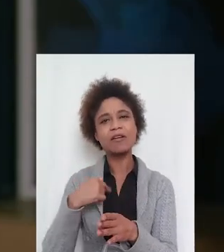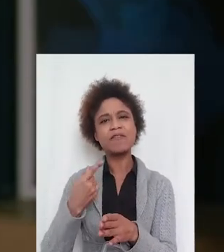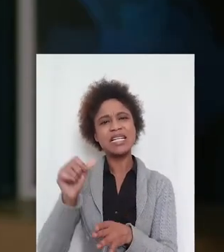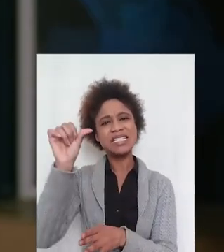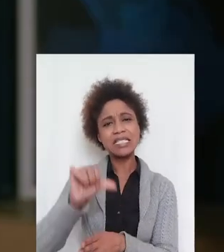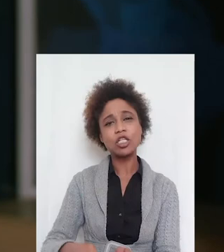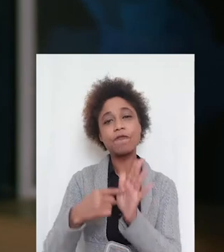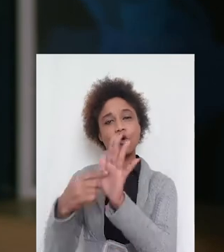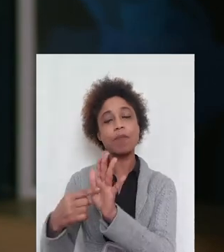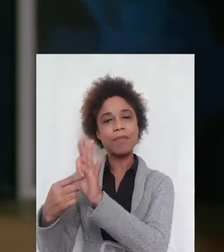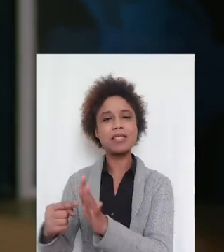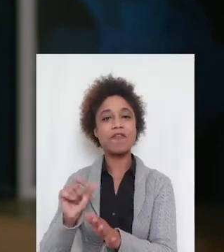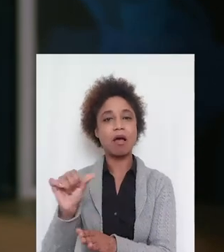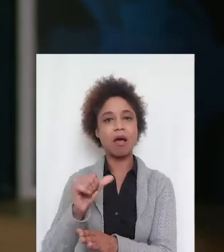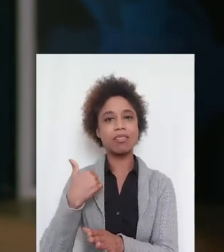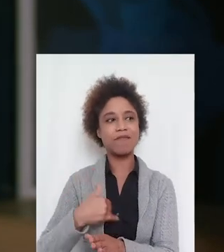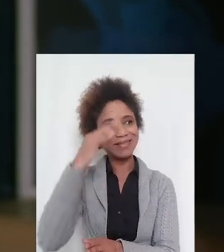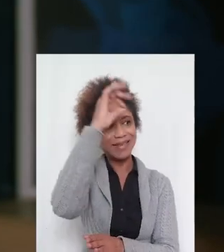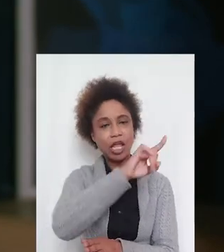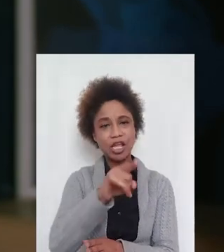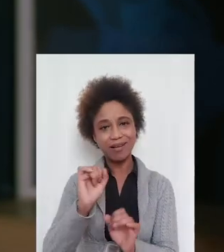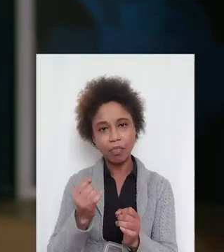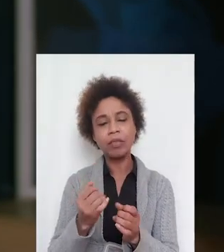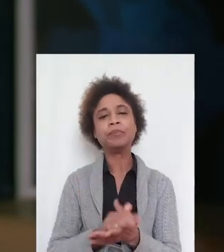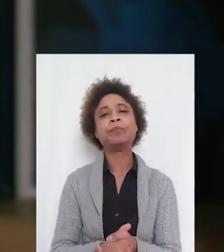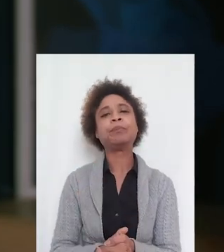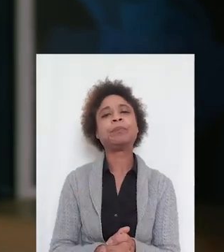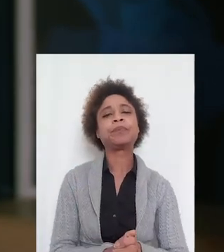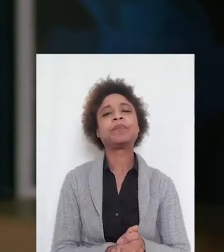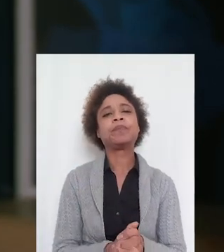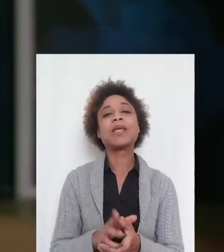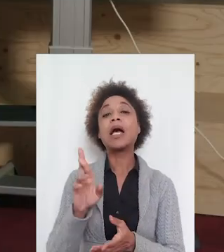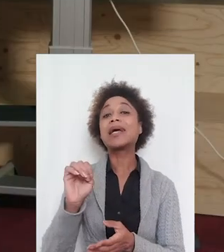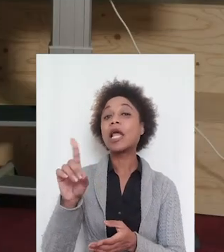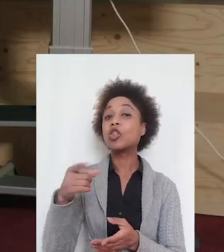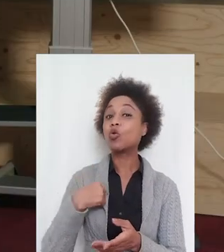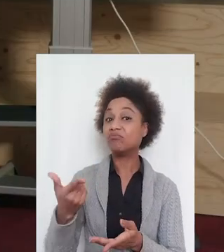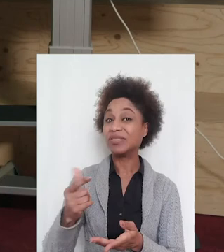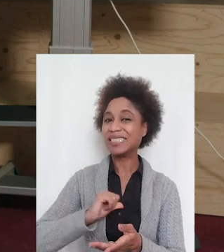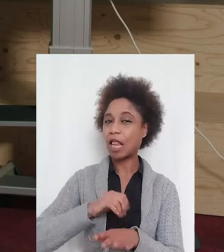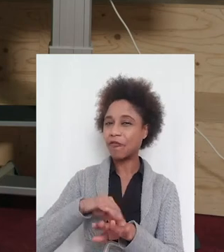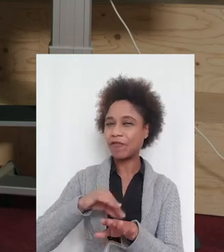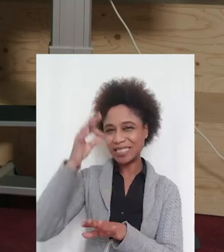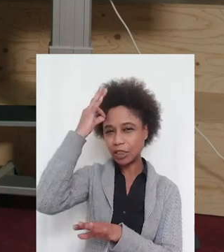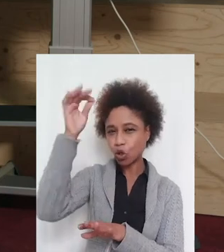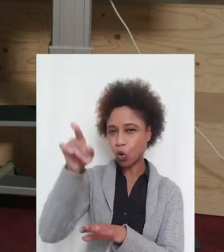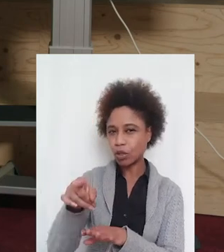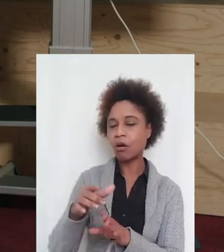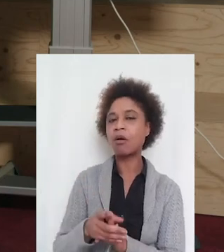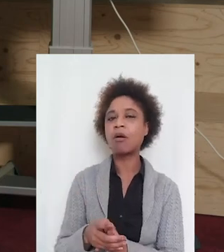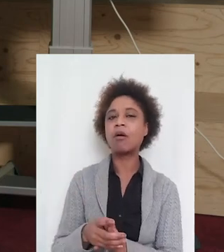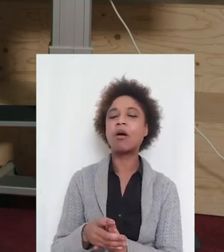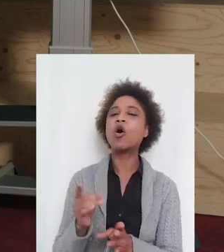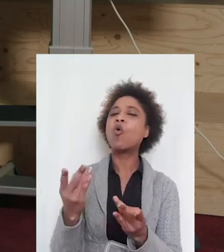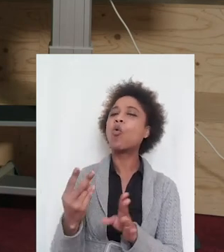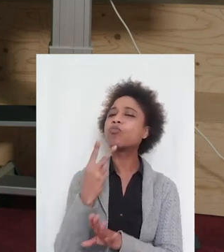slechte voorbeelden waar anderen wel van kunnen leren? Redo, jij bent natuurlijk zelf ook ervaringsdeskundige.